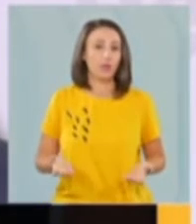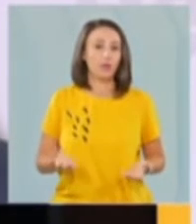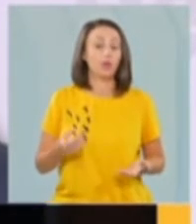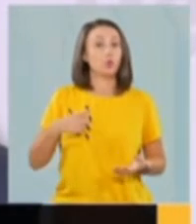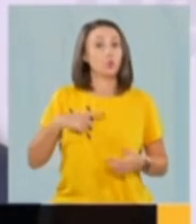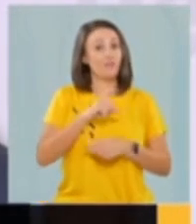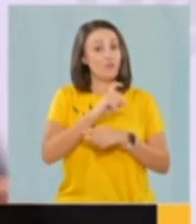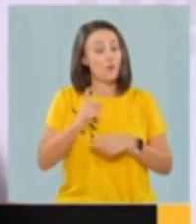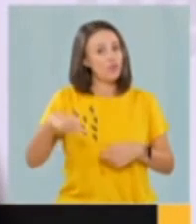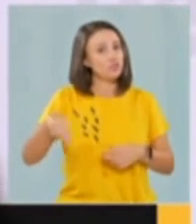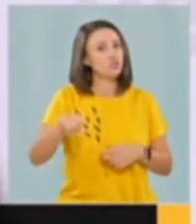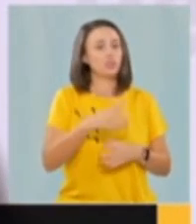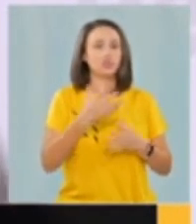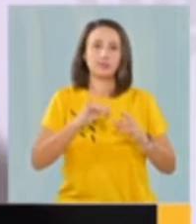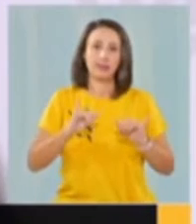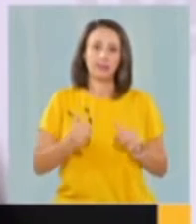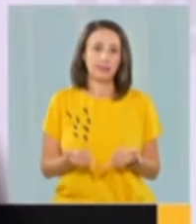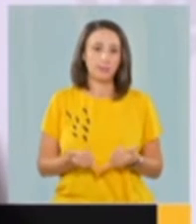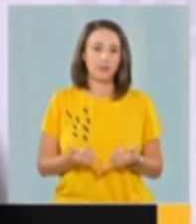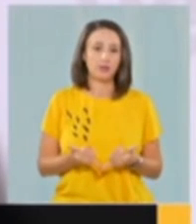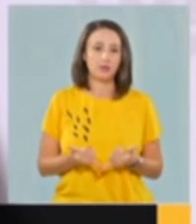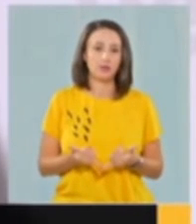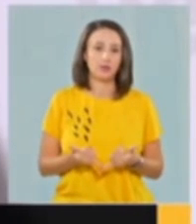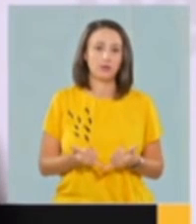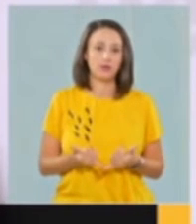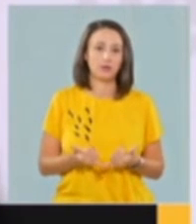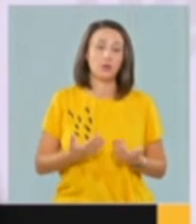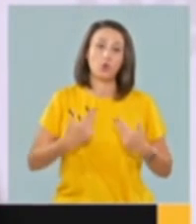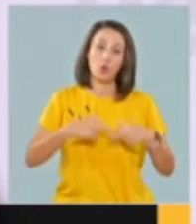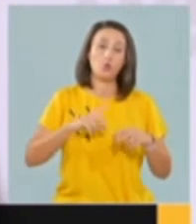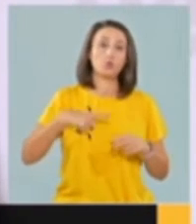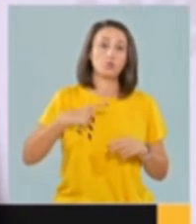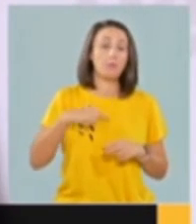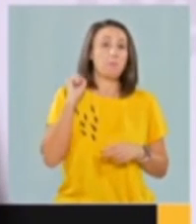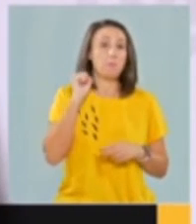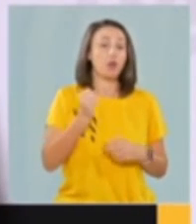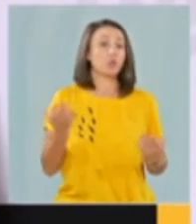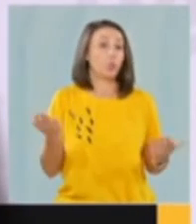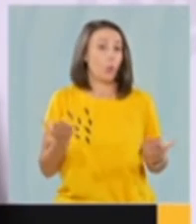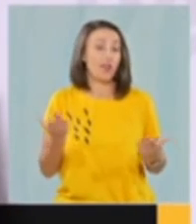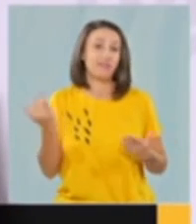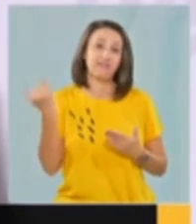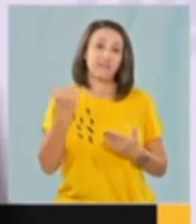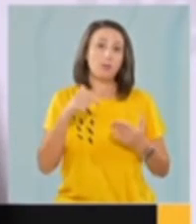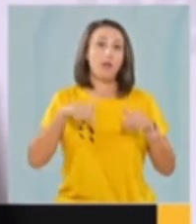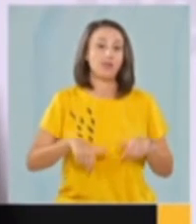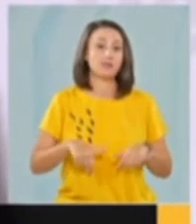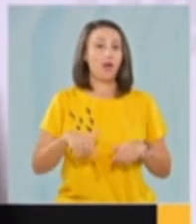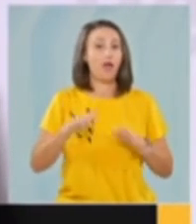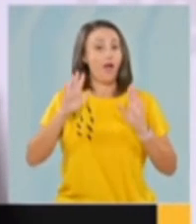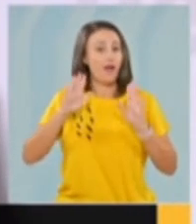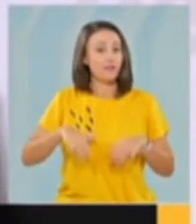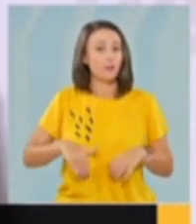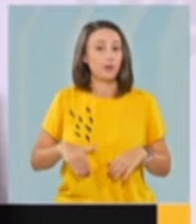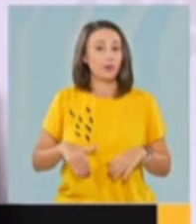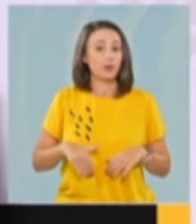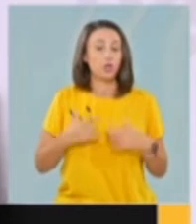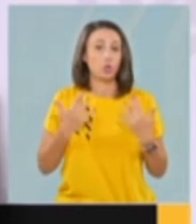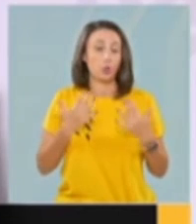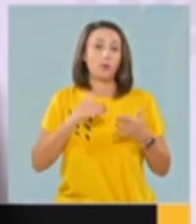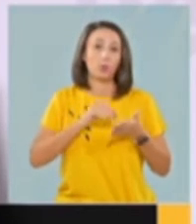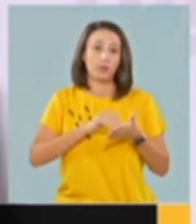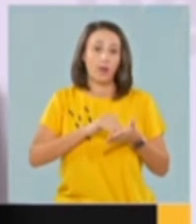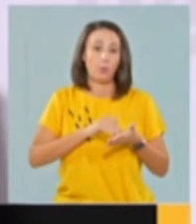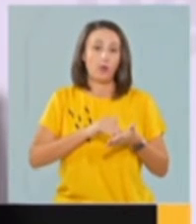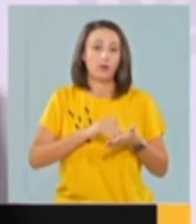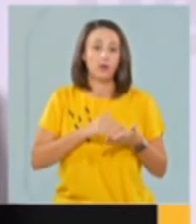sunt vinovați și ei de ceea ce se întâmplă. Noi suntem partidul care venim astăzi, avem numărul